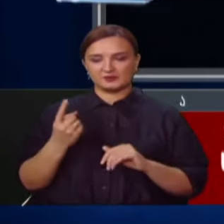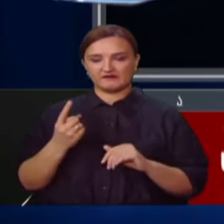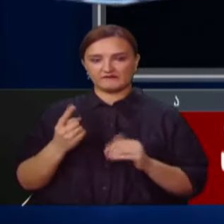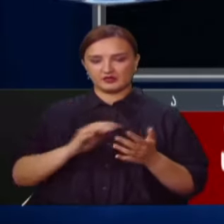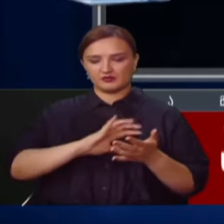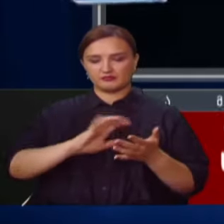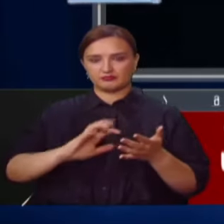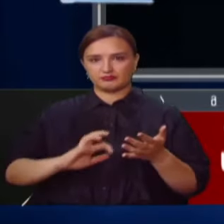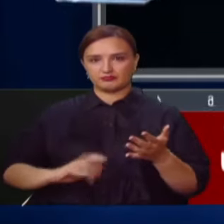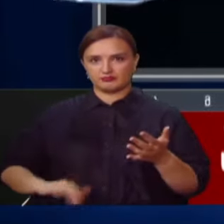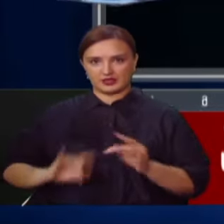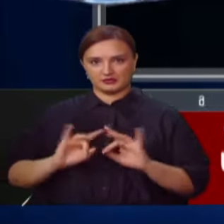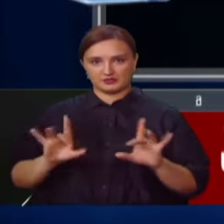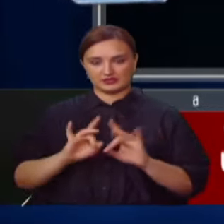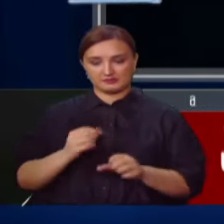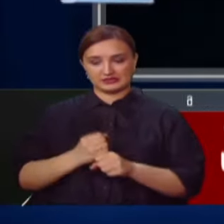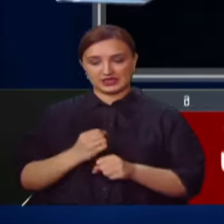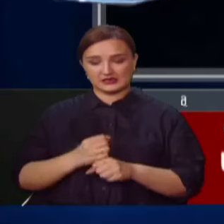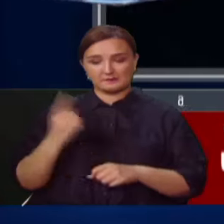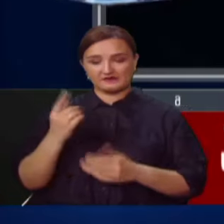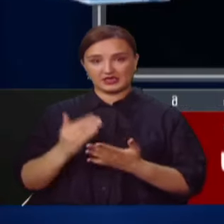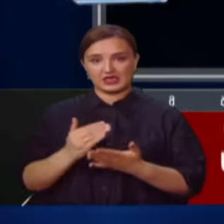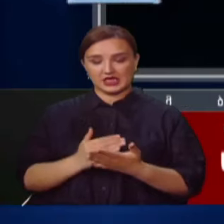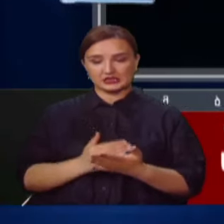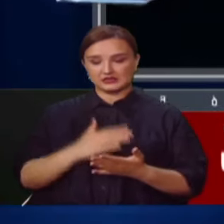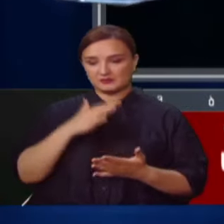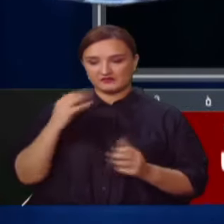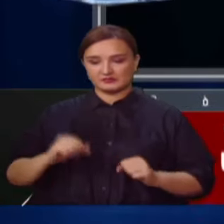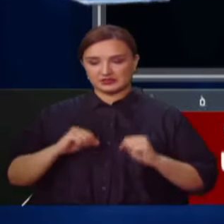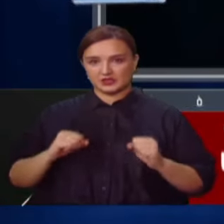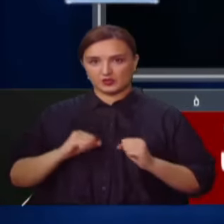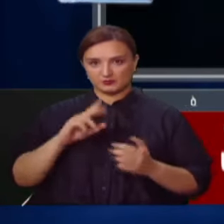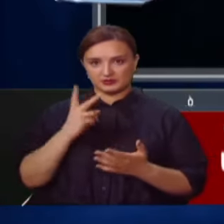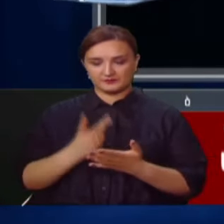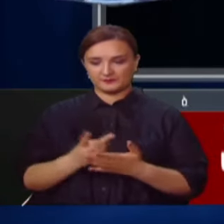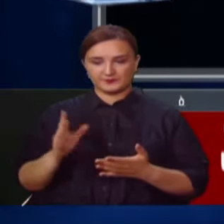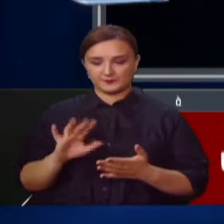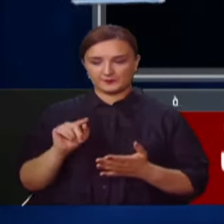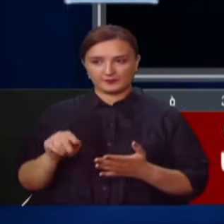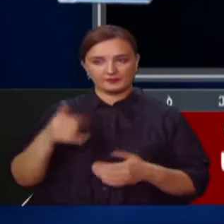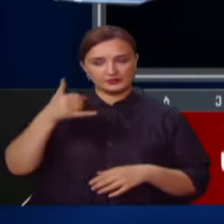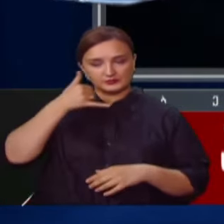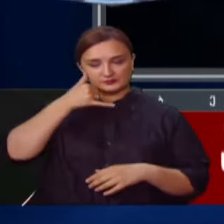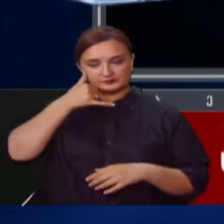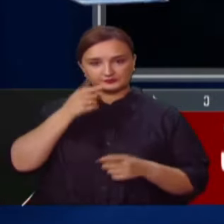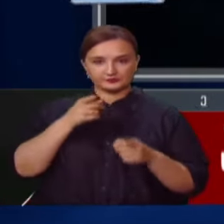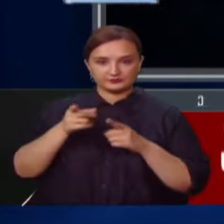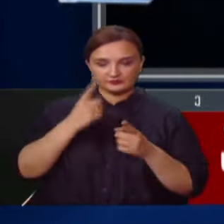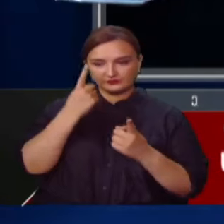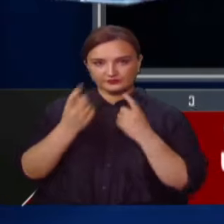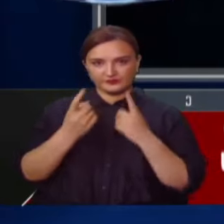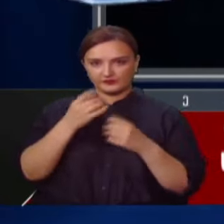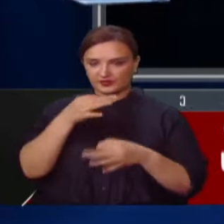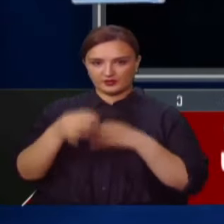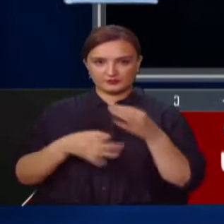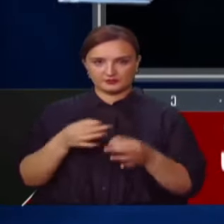ვრცელ განმარტებას აკეთებს. თუმცა პირველი არხის არაერთი მცდელობის მიუხედავად ის სატელეფონო ზარებს და შეტყობინებებს